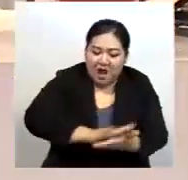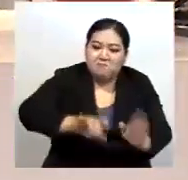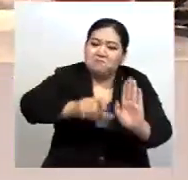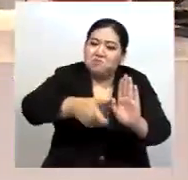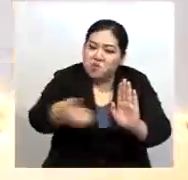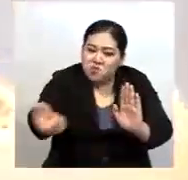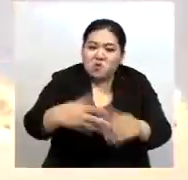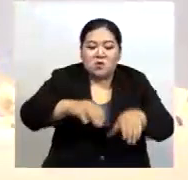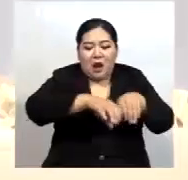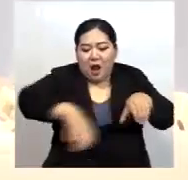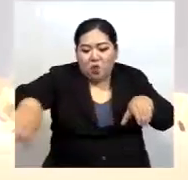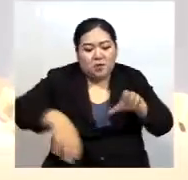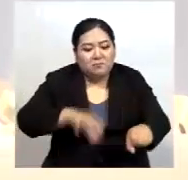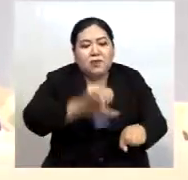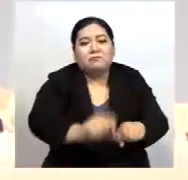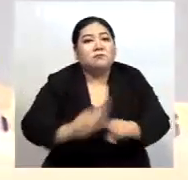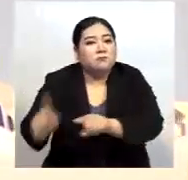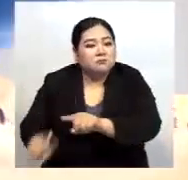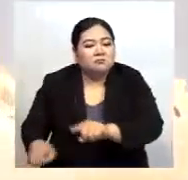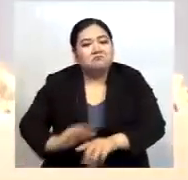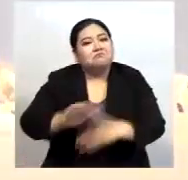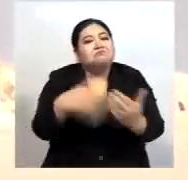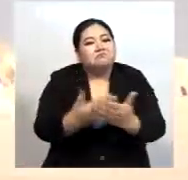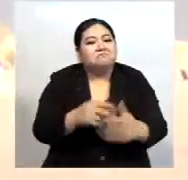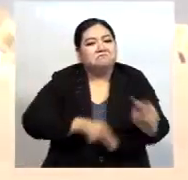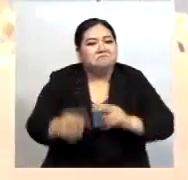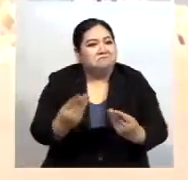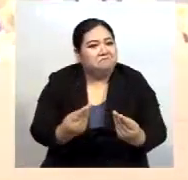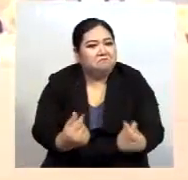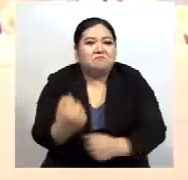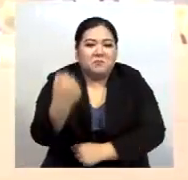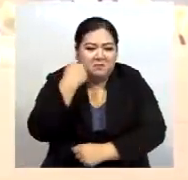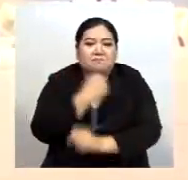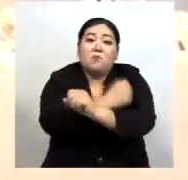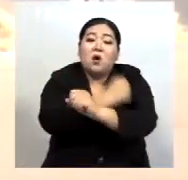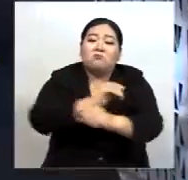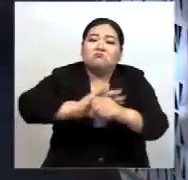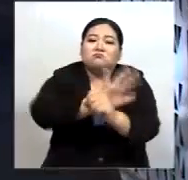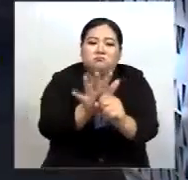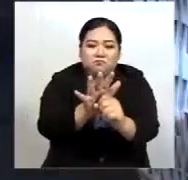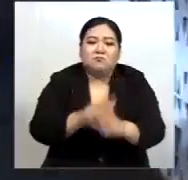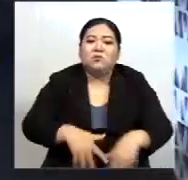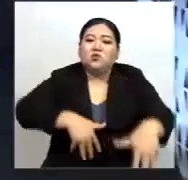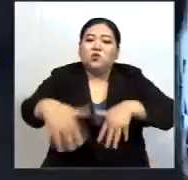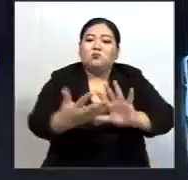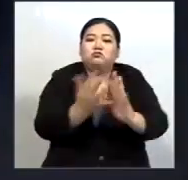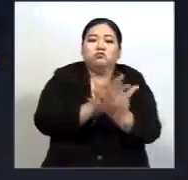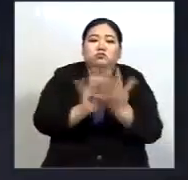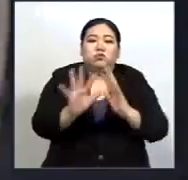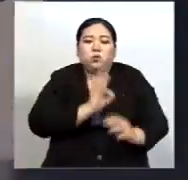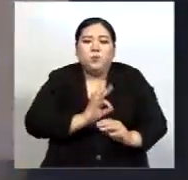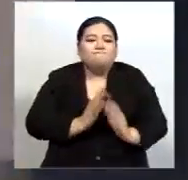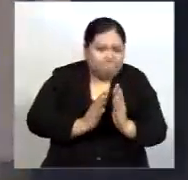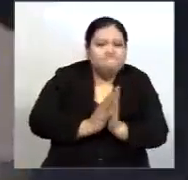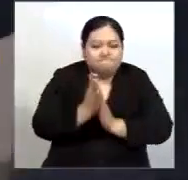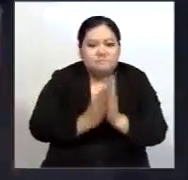เป็นลูกบิดมือจากประตูต่างๆเพื่อป้องกันการแพร่ระบาดของไวรัสโควิด-19 นะครับขณะที่พี่น้องประชาชนในตึกเองต่าง